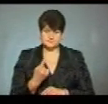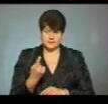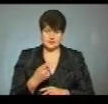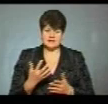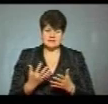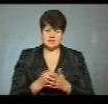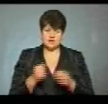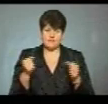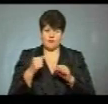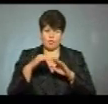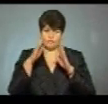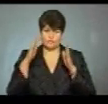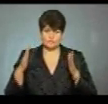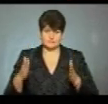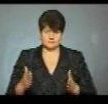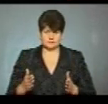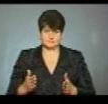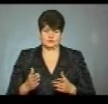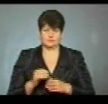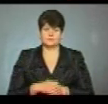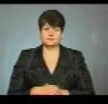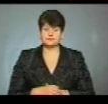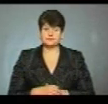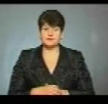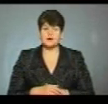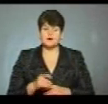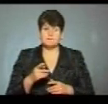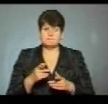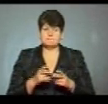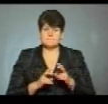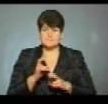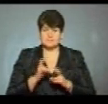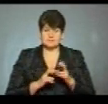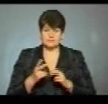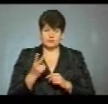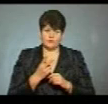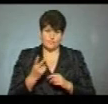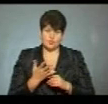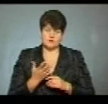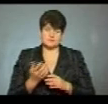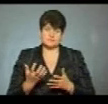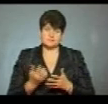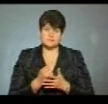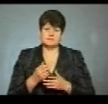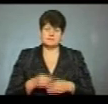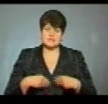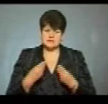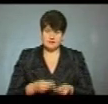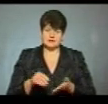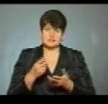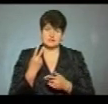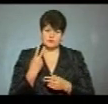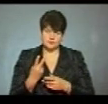у Лодзинському воєводстві. Проєкти двох індустріальних парків та аеропорту представили закордонним інвесторам у